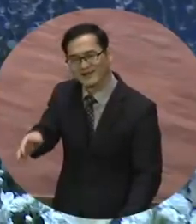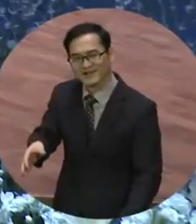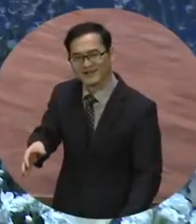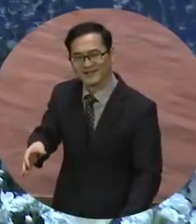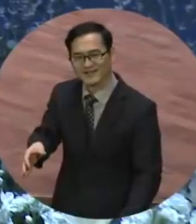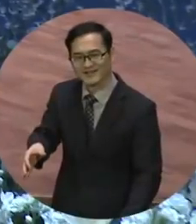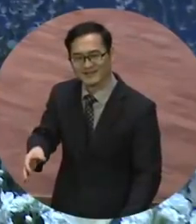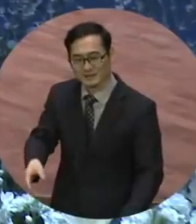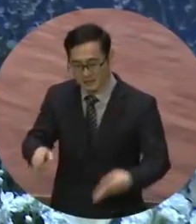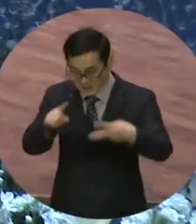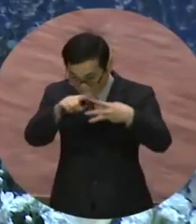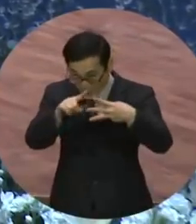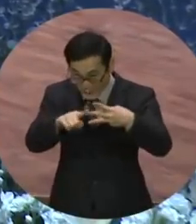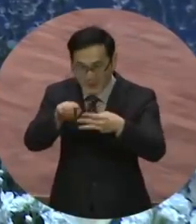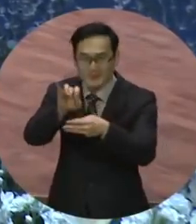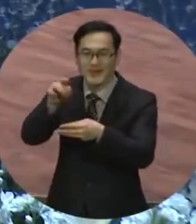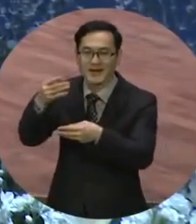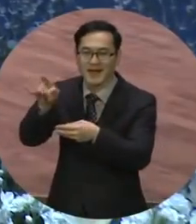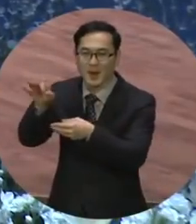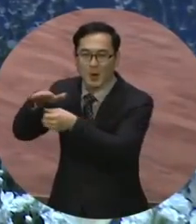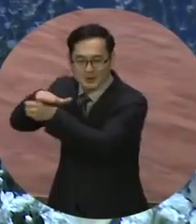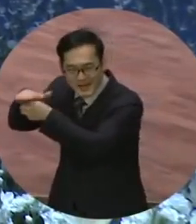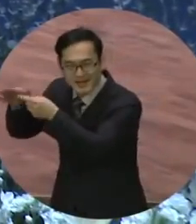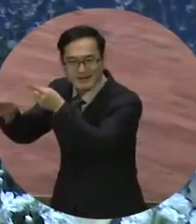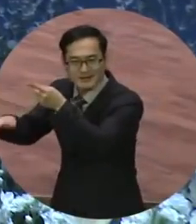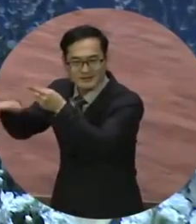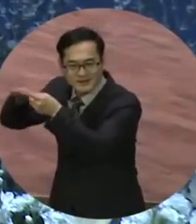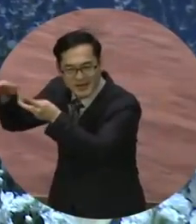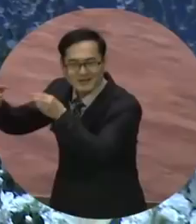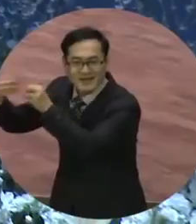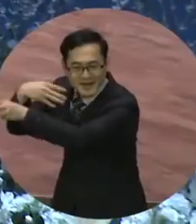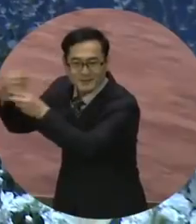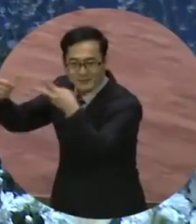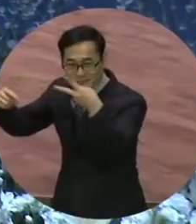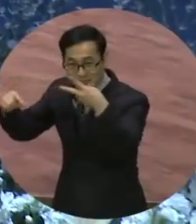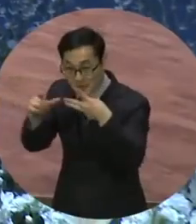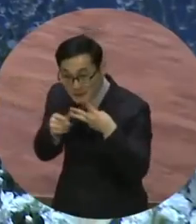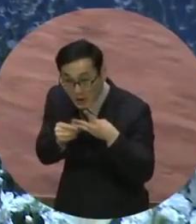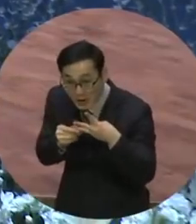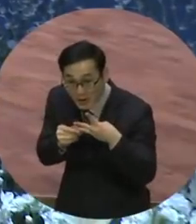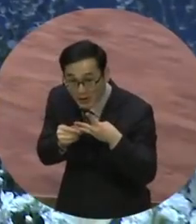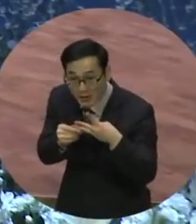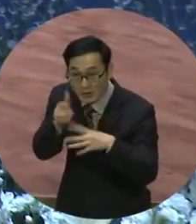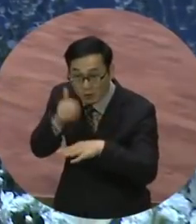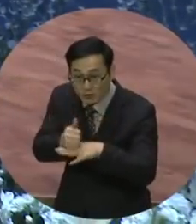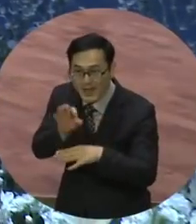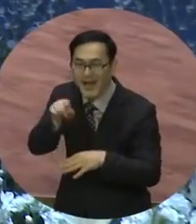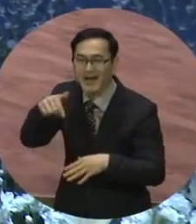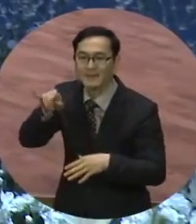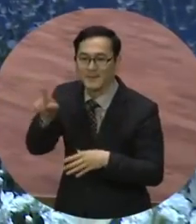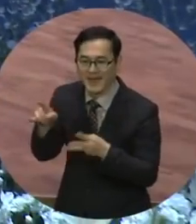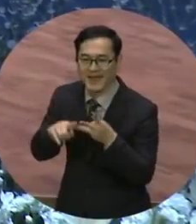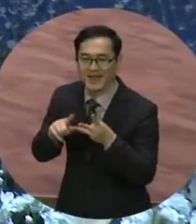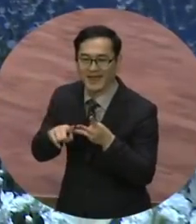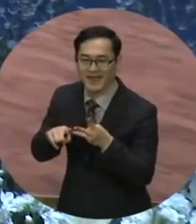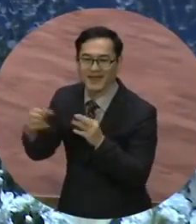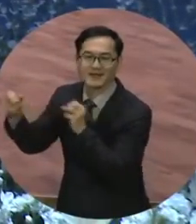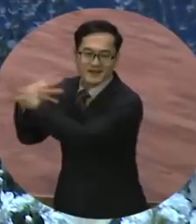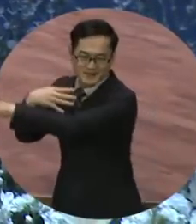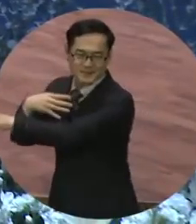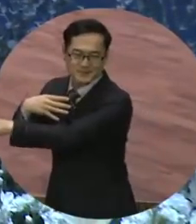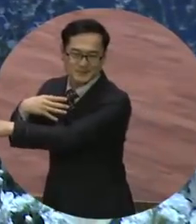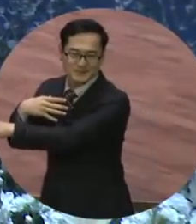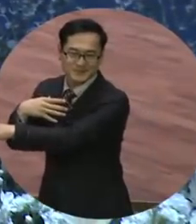똑같이 베드로처럼 필레오 단어를 썼습니다. 그 수준에 맞추어 준 겁니다. 그 입장을 그럼 왜 그렇게